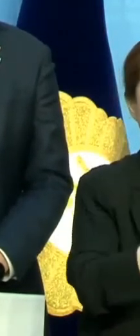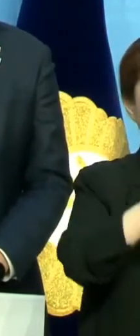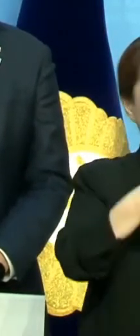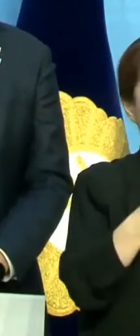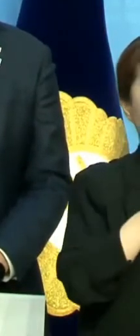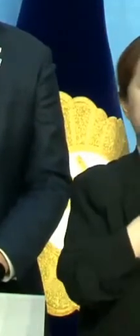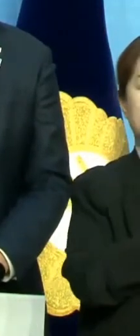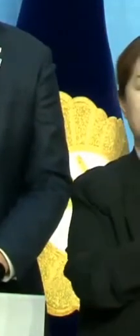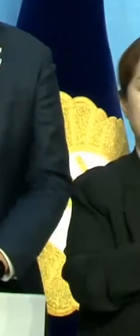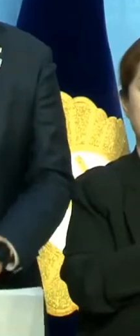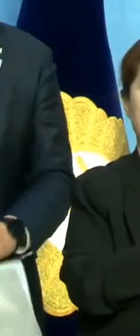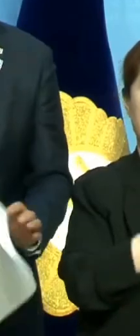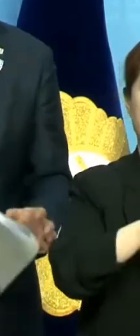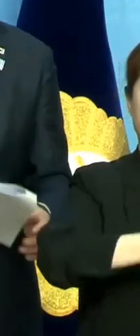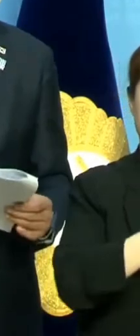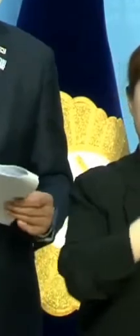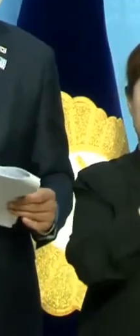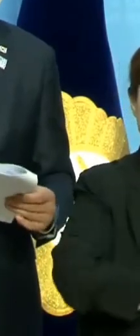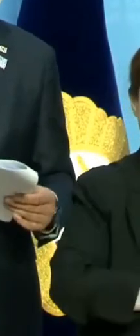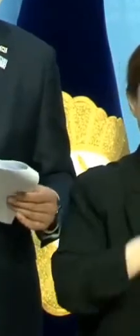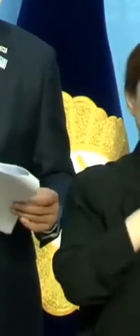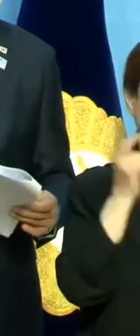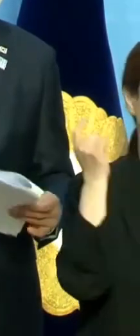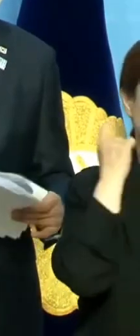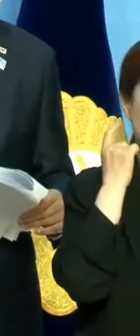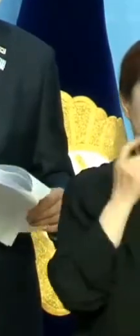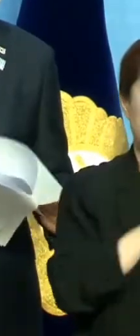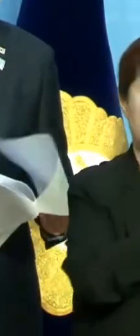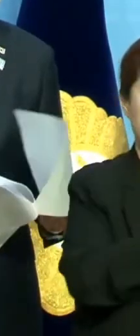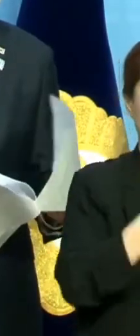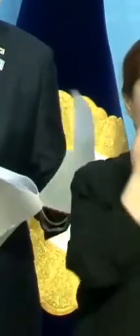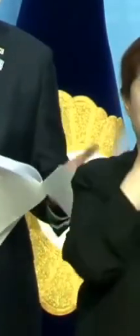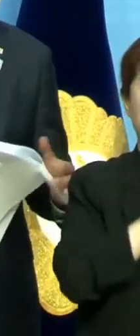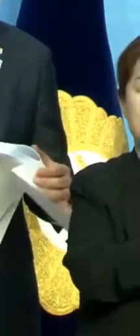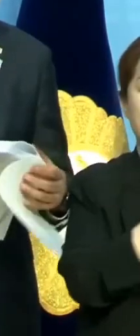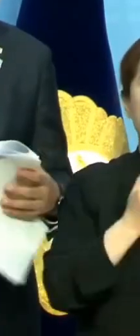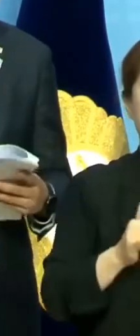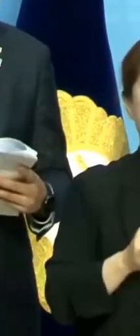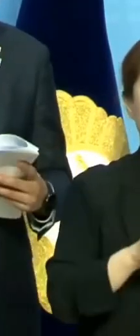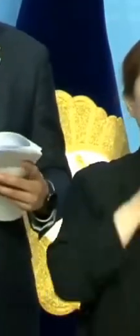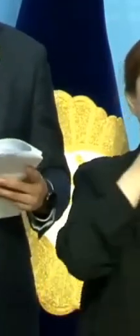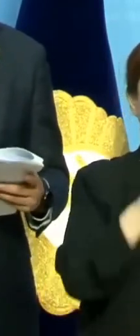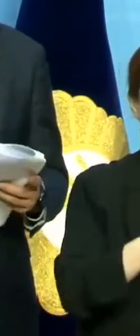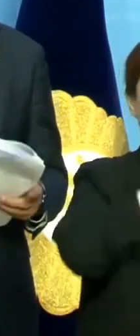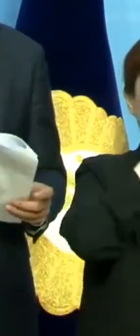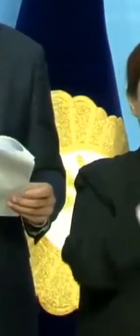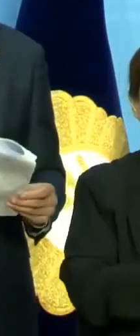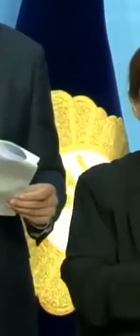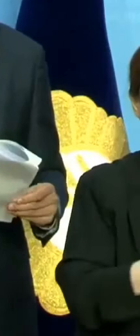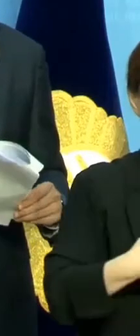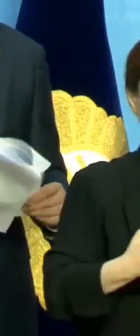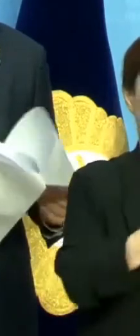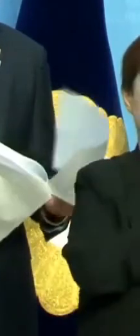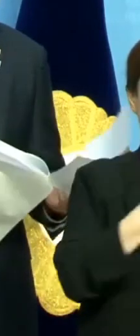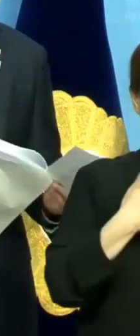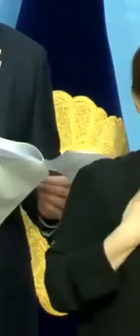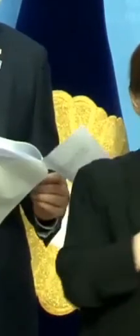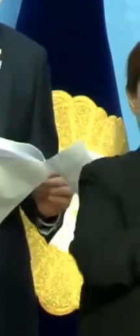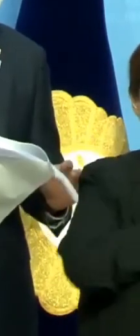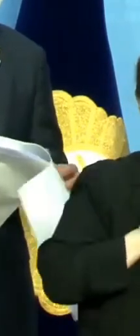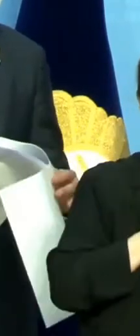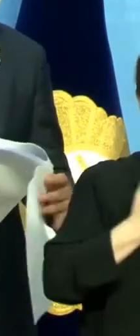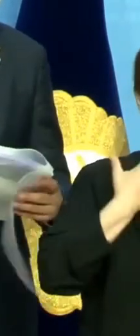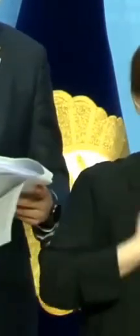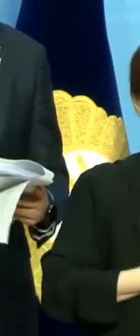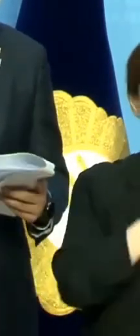임의 탈퇴 소식을 접한 뒤 가족, 지인, 동료들에게 구단에 속았다며 배신감과 절망감을